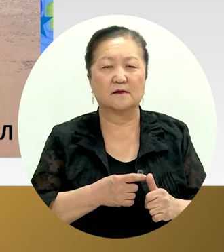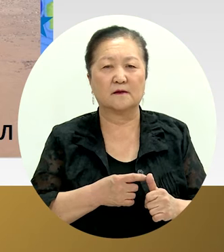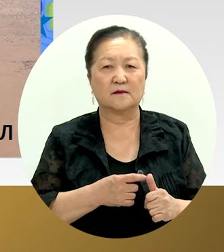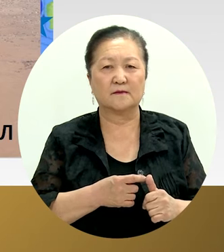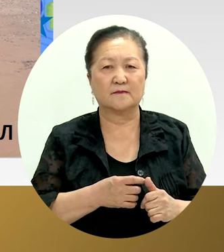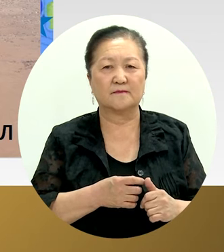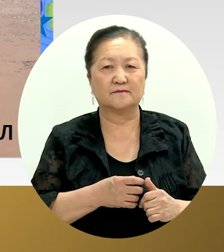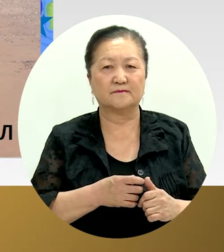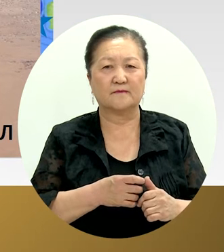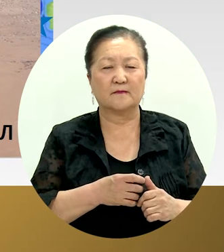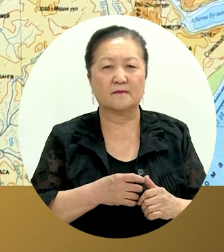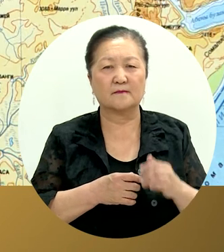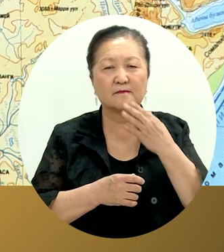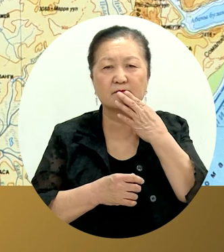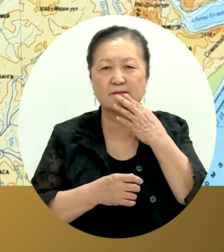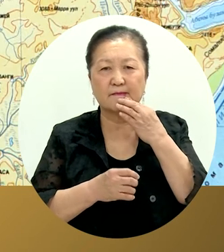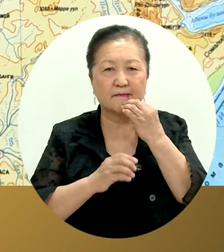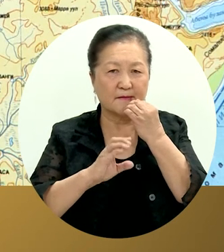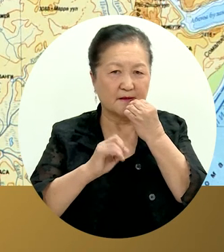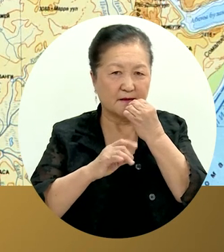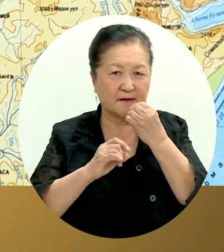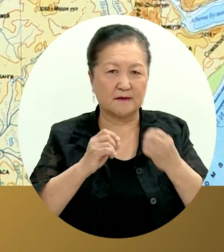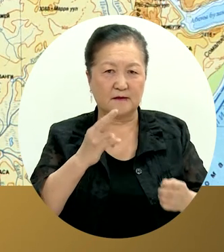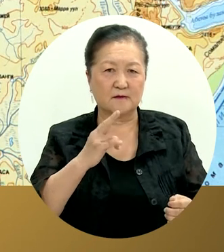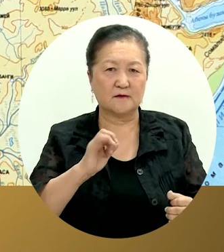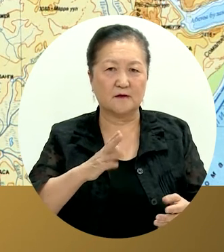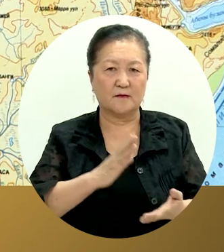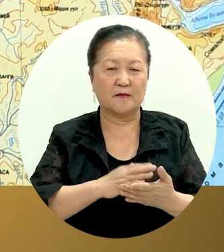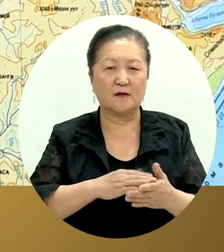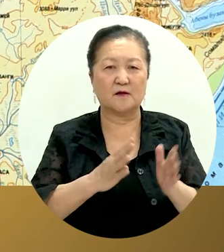За жишээ болгож Сахарын цэлийг авсан байх тий. За.